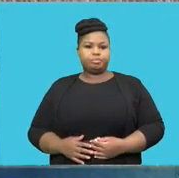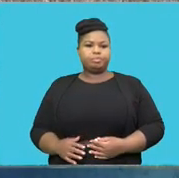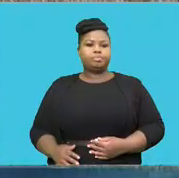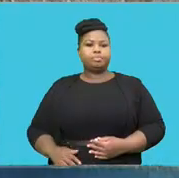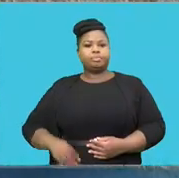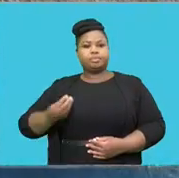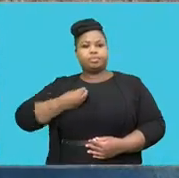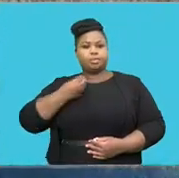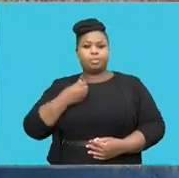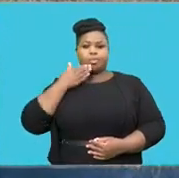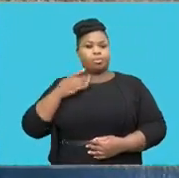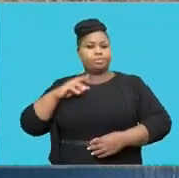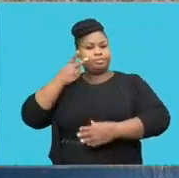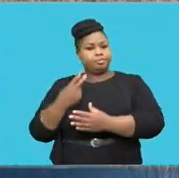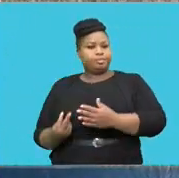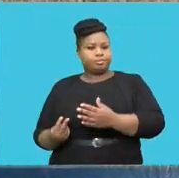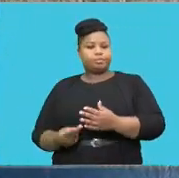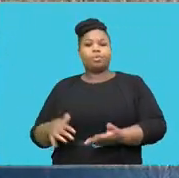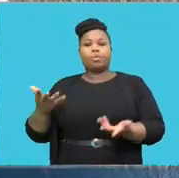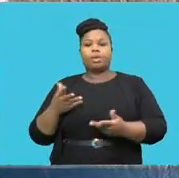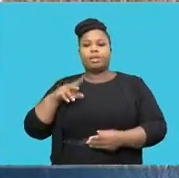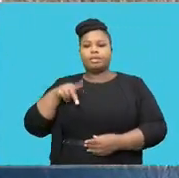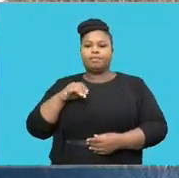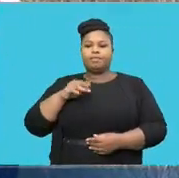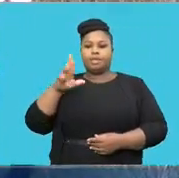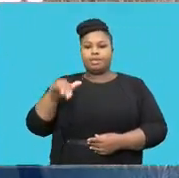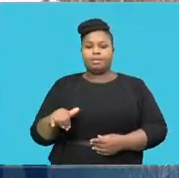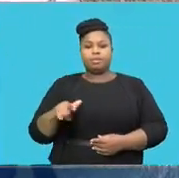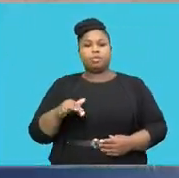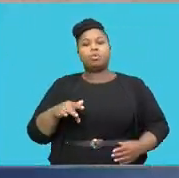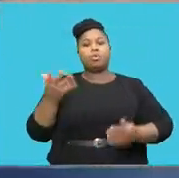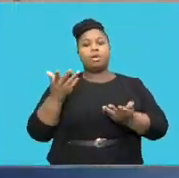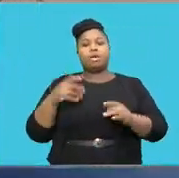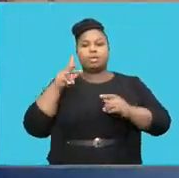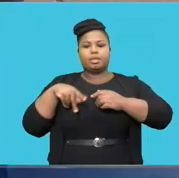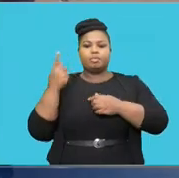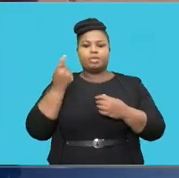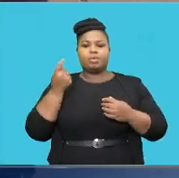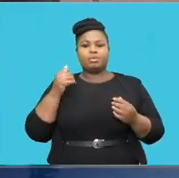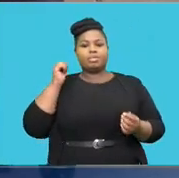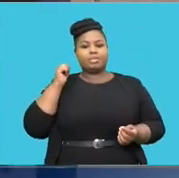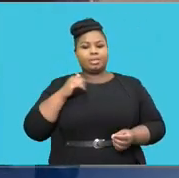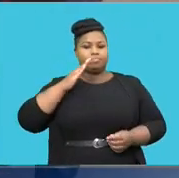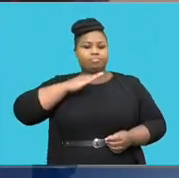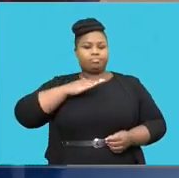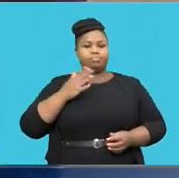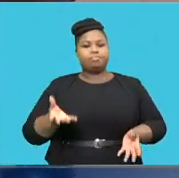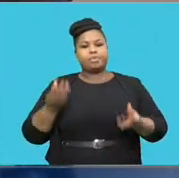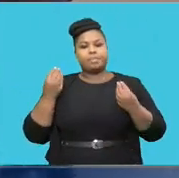Setopusa mochaya ileng anwella mola tswaneng wa Klipvalley o motsaneng wa Kliptown o thapa menya maobane se